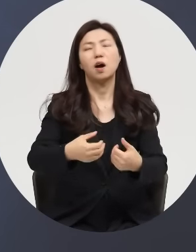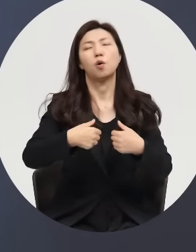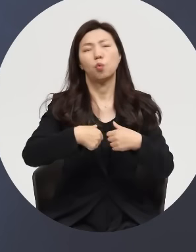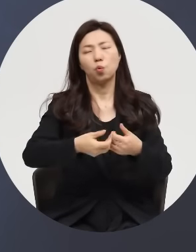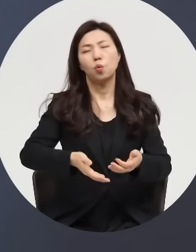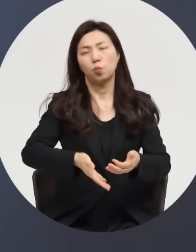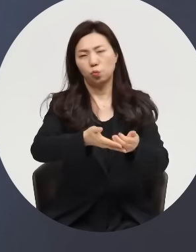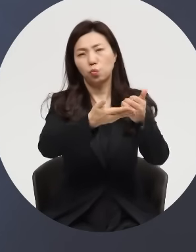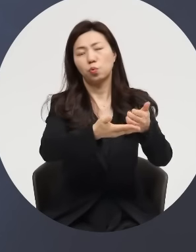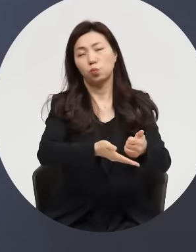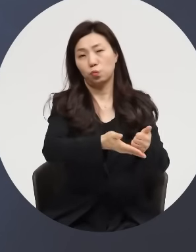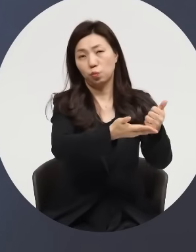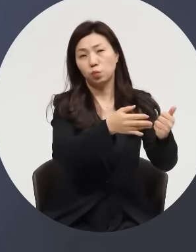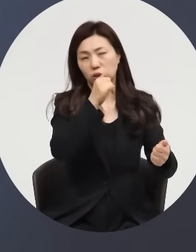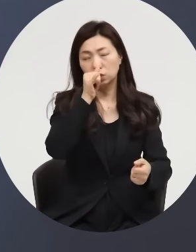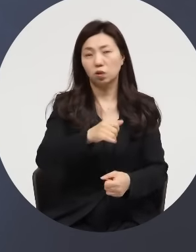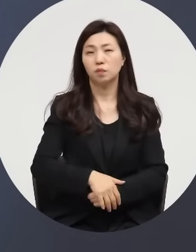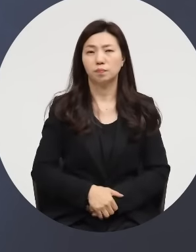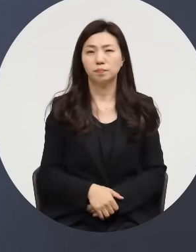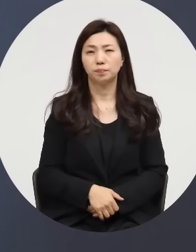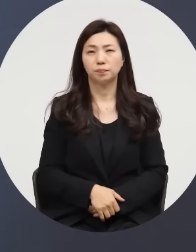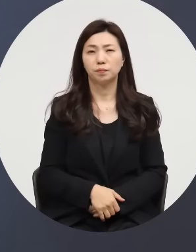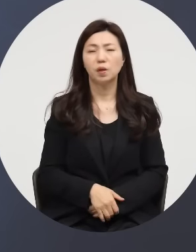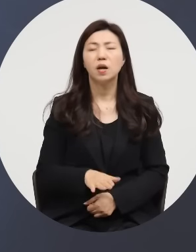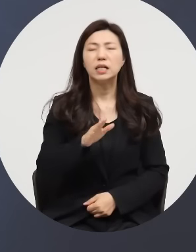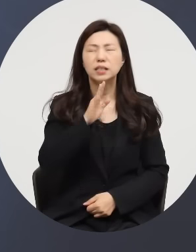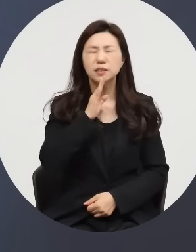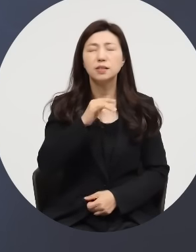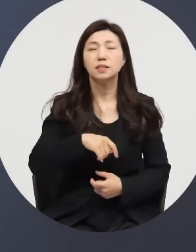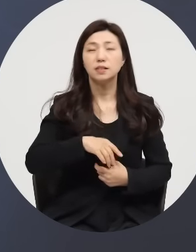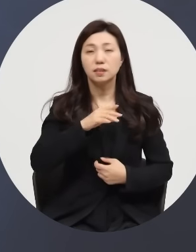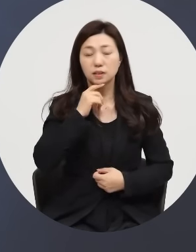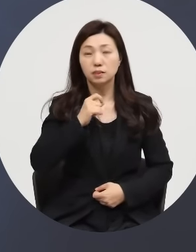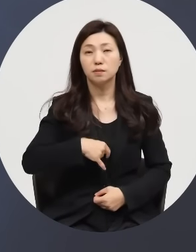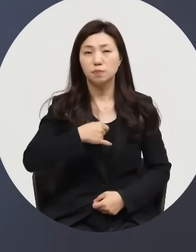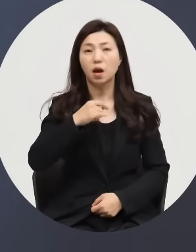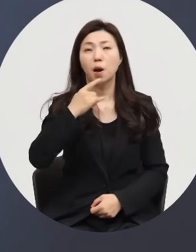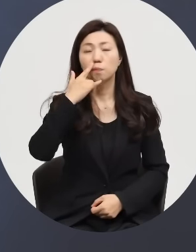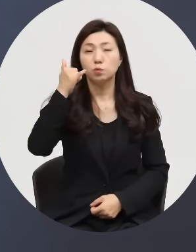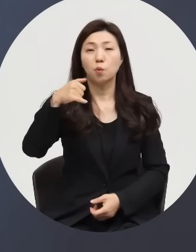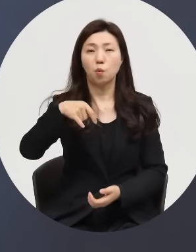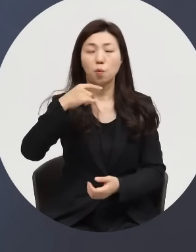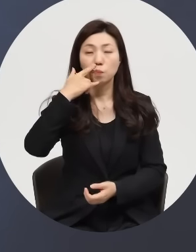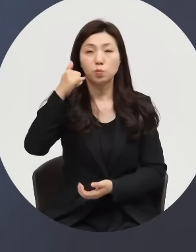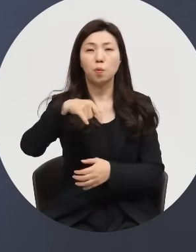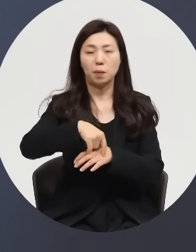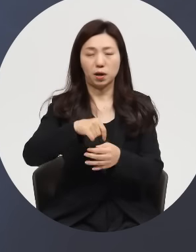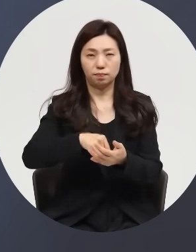그래요. 우선 니부터 살아라 하고 이렇게 하는 게 부모 마음입니다. 그러니